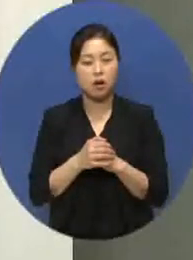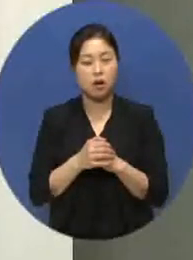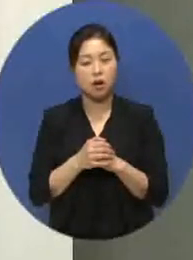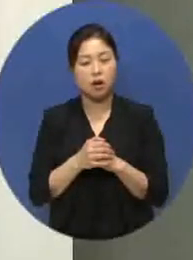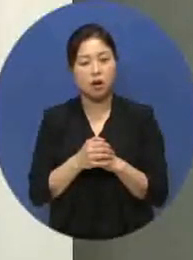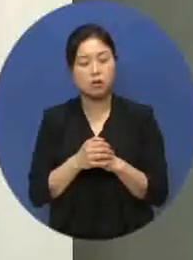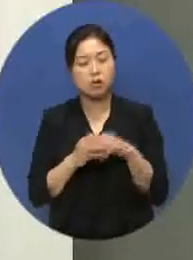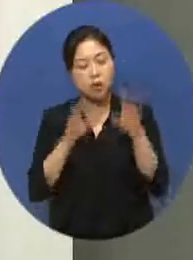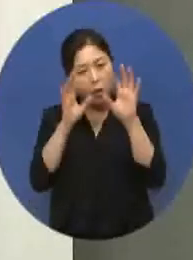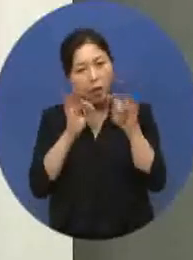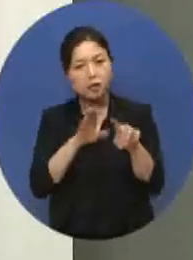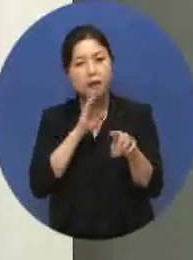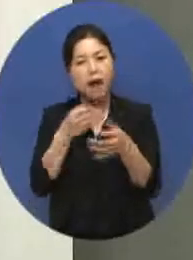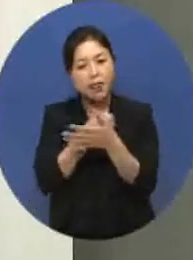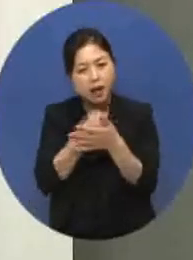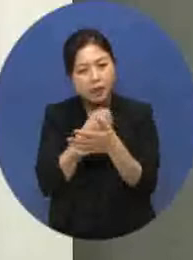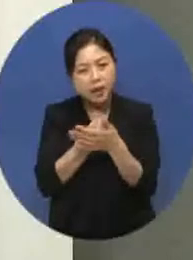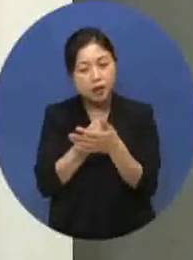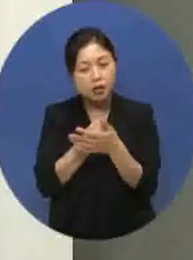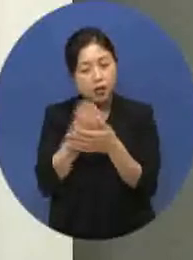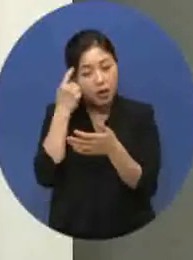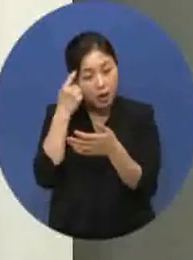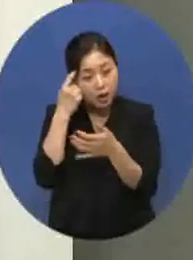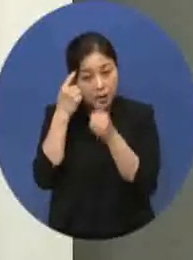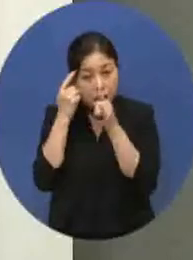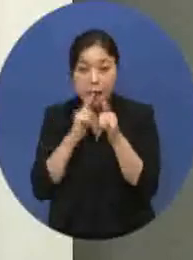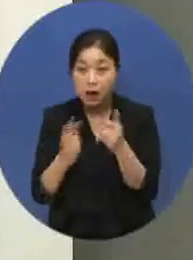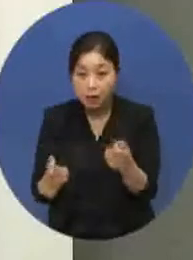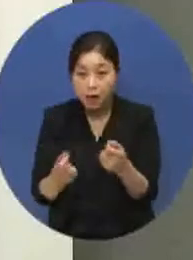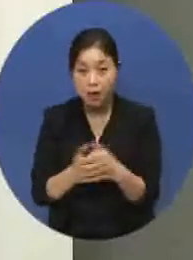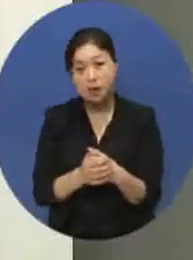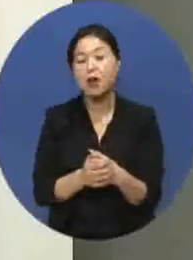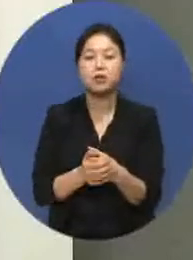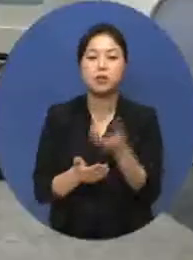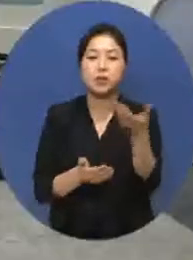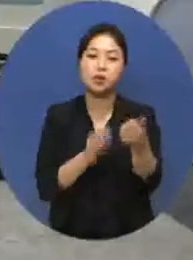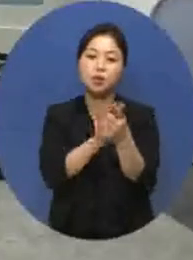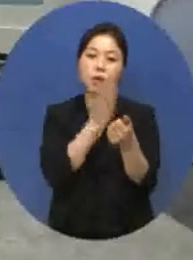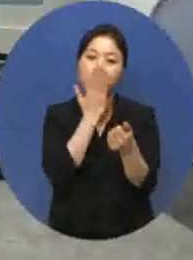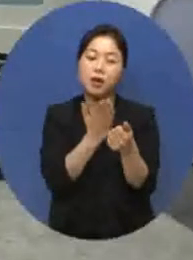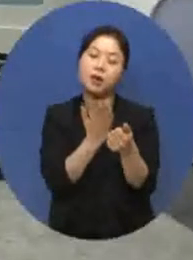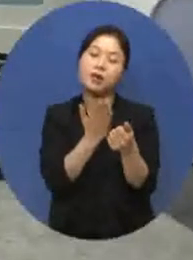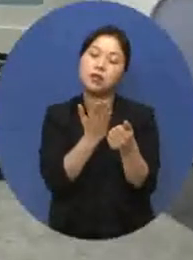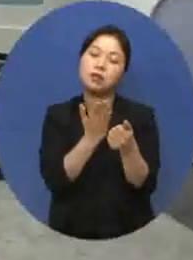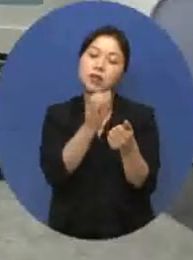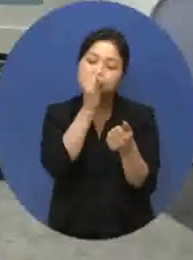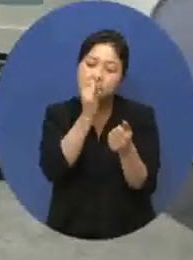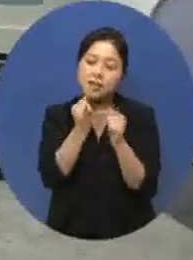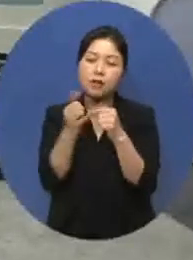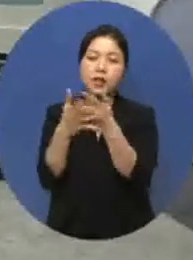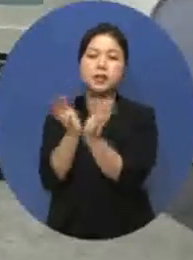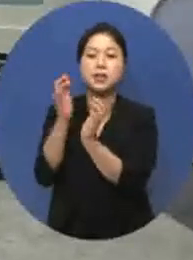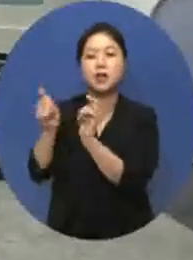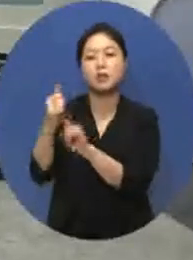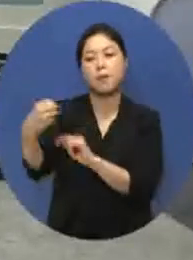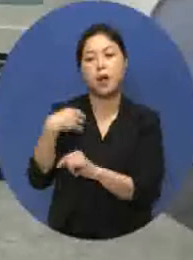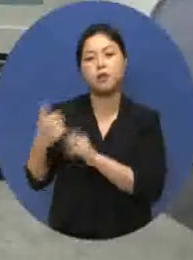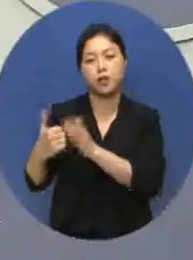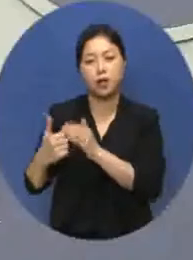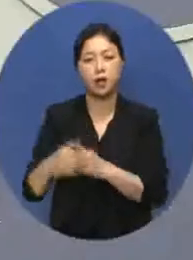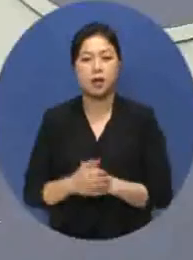있는 그 단체장으로서 예. 한 말씀 주시죠. 앞에 잠깐 얘기했듯이 예. 일단은